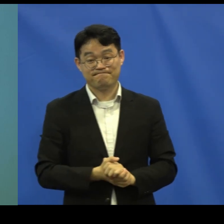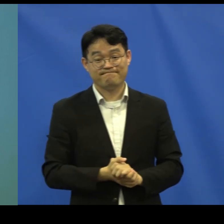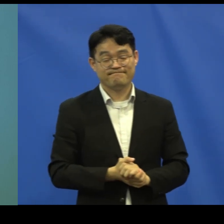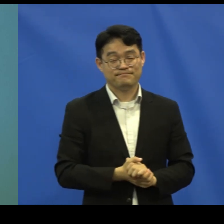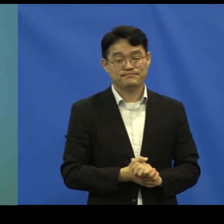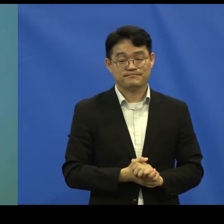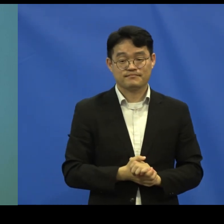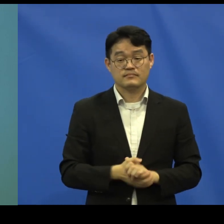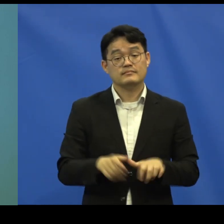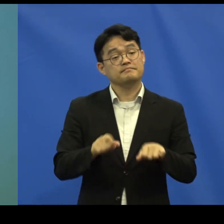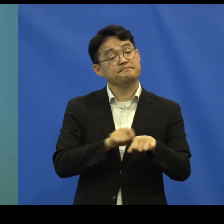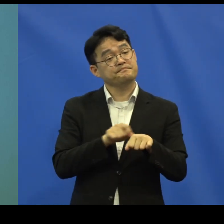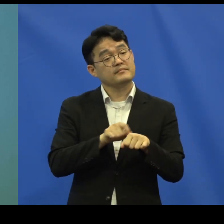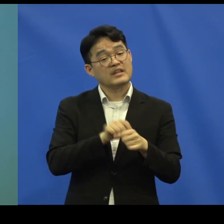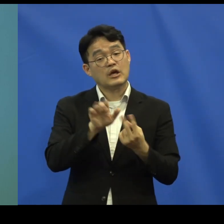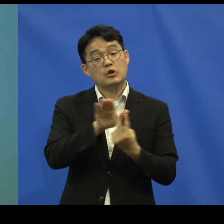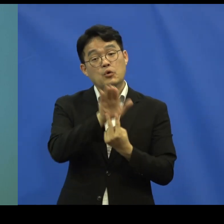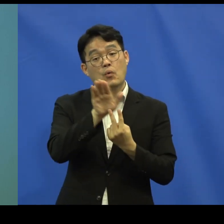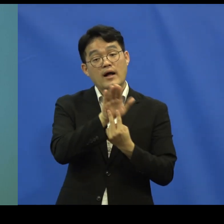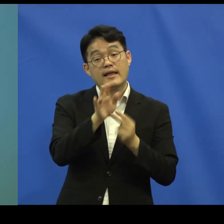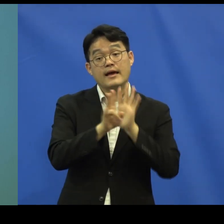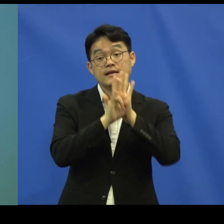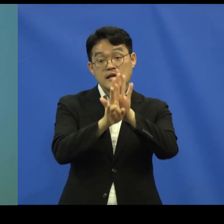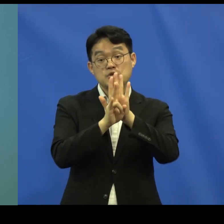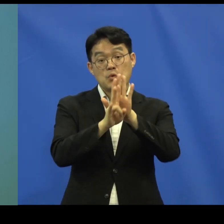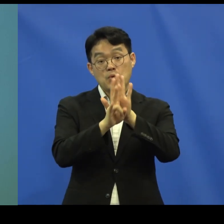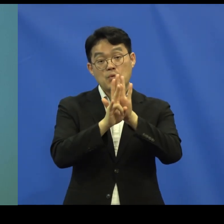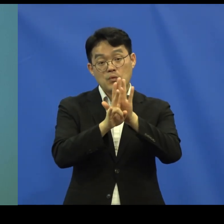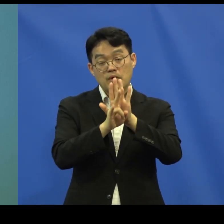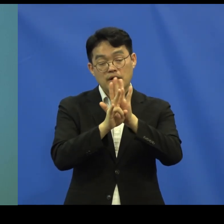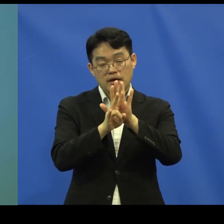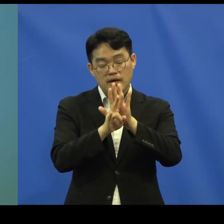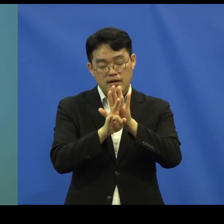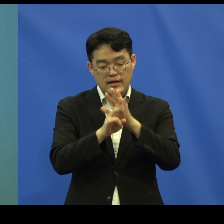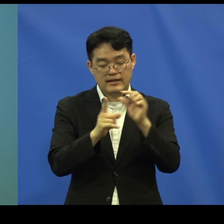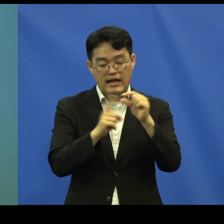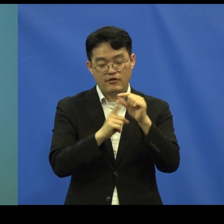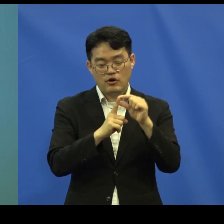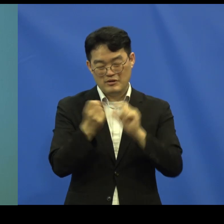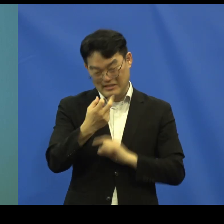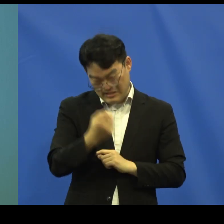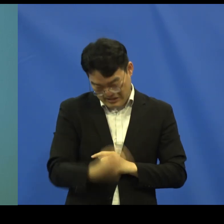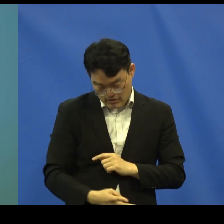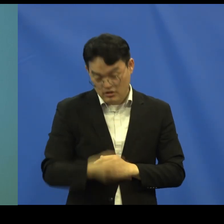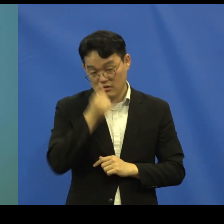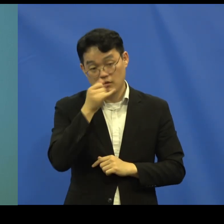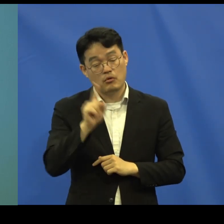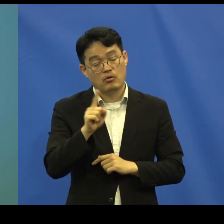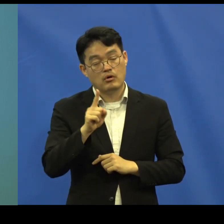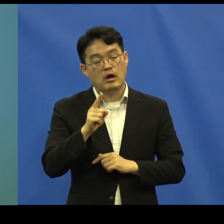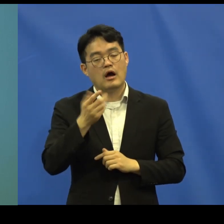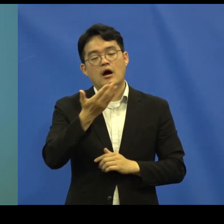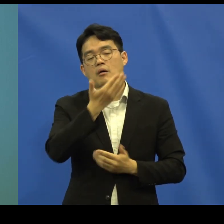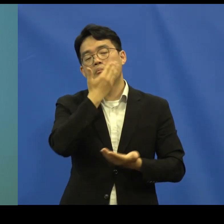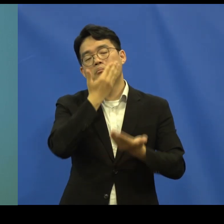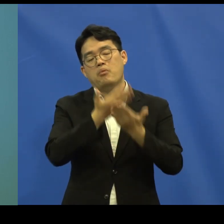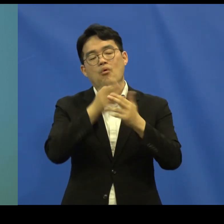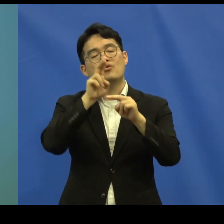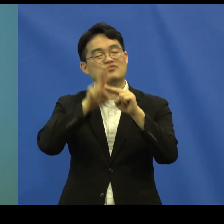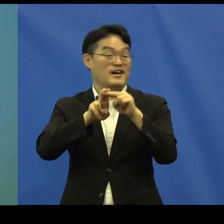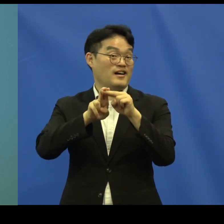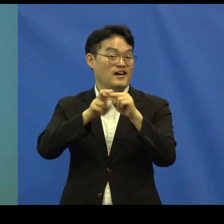여기에서 특별히 요한계시록에서 자주 나오는 단어가 보좌라는 단어입니다. 하늘의 보좌가 둘렸고